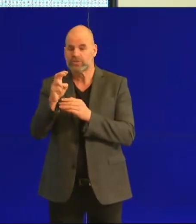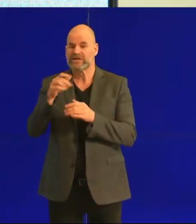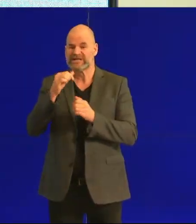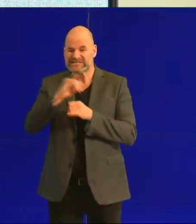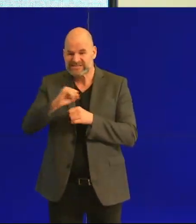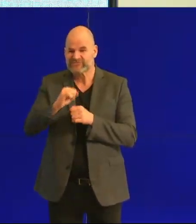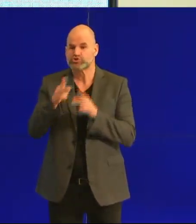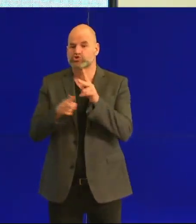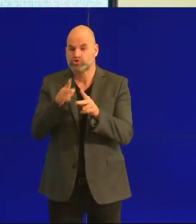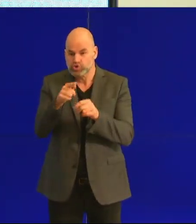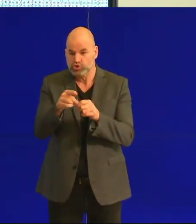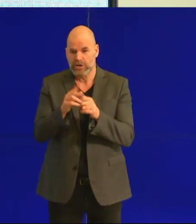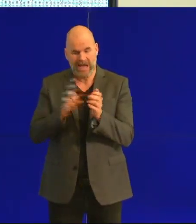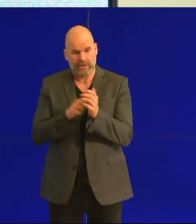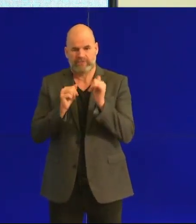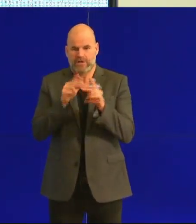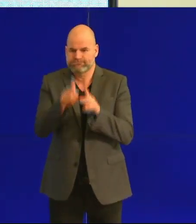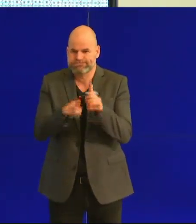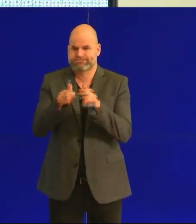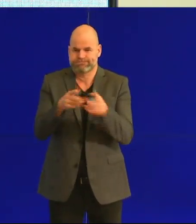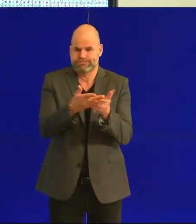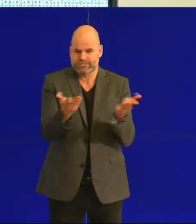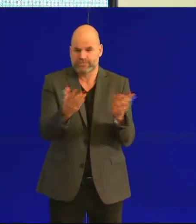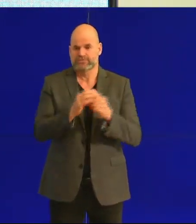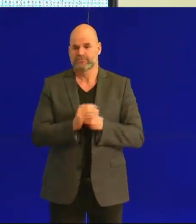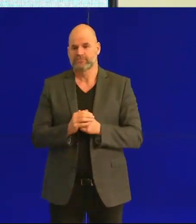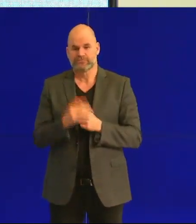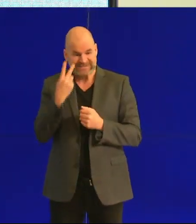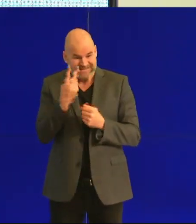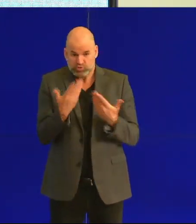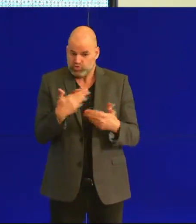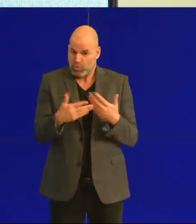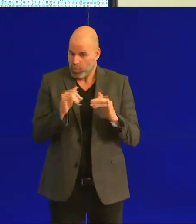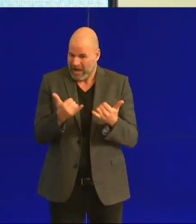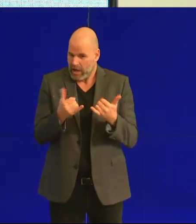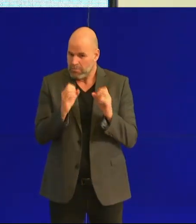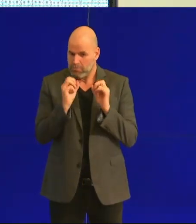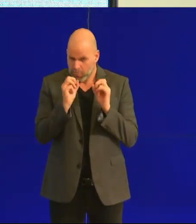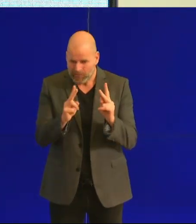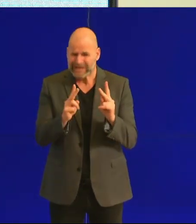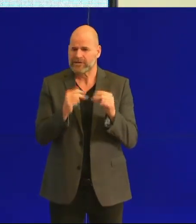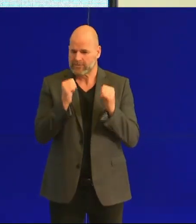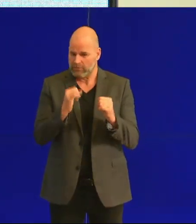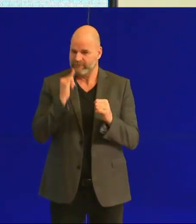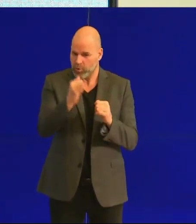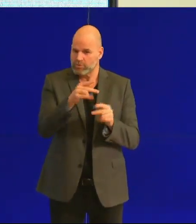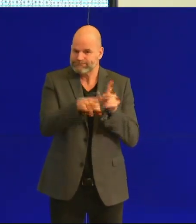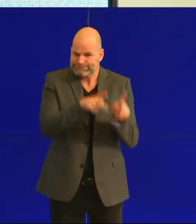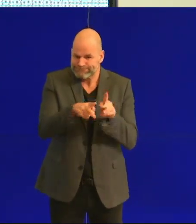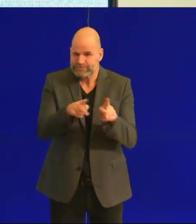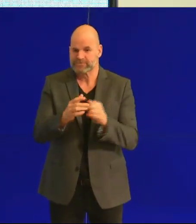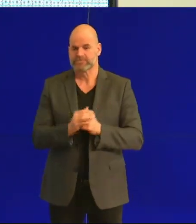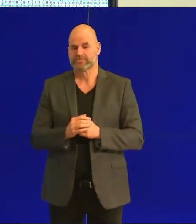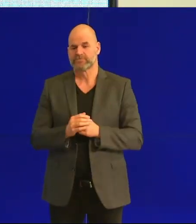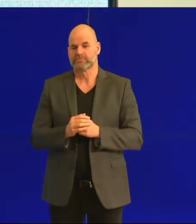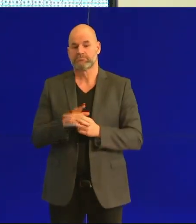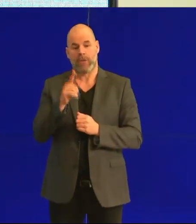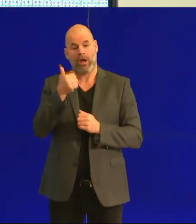dimaté grenoble est ainsi qu un pick